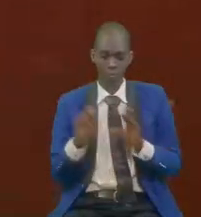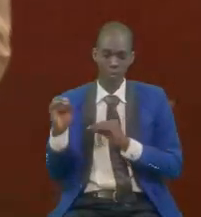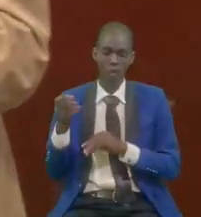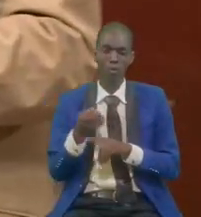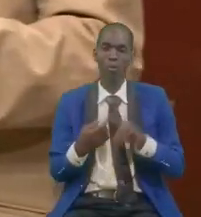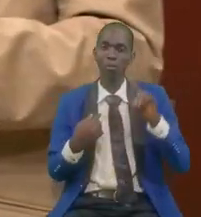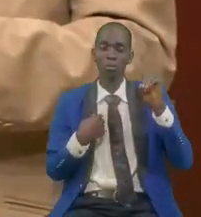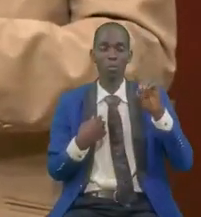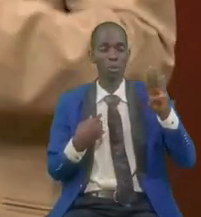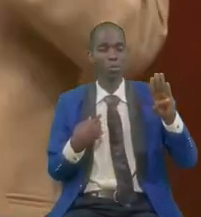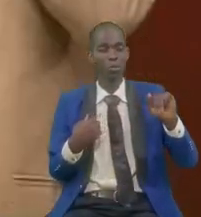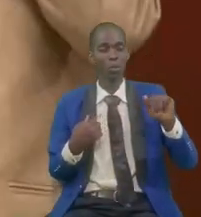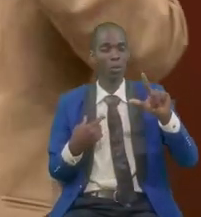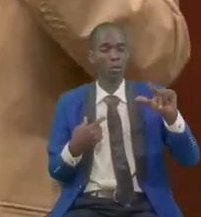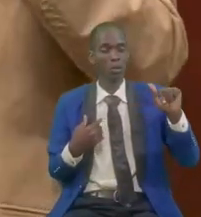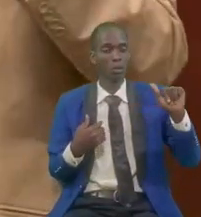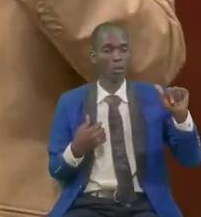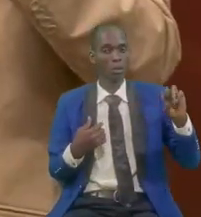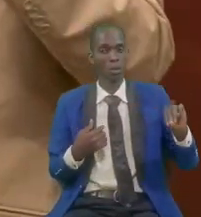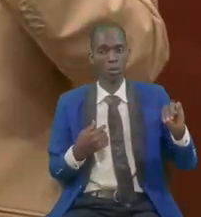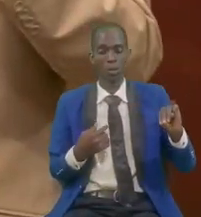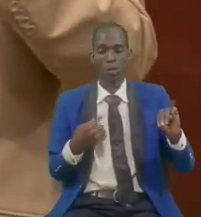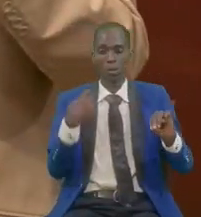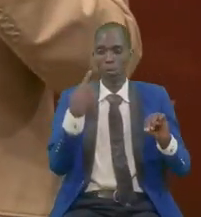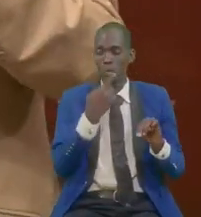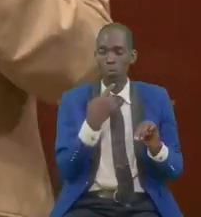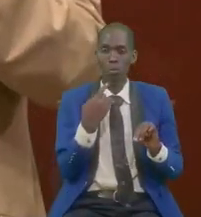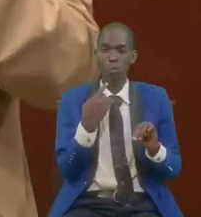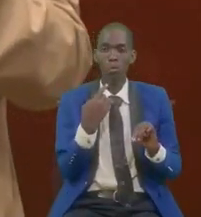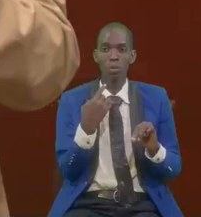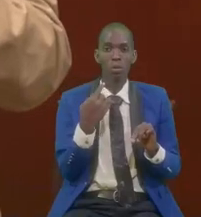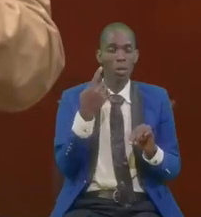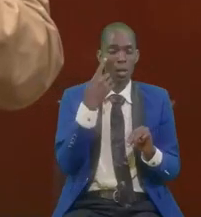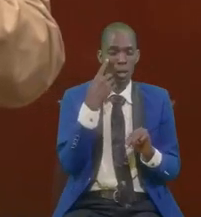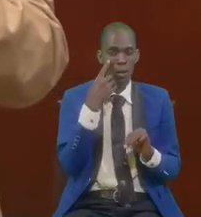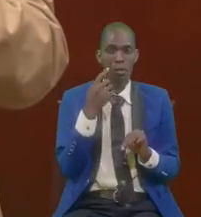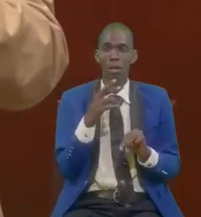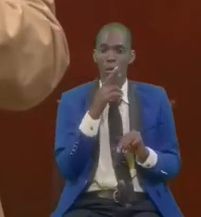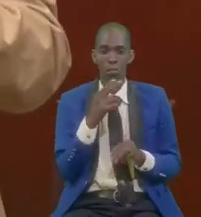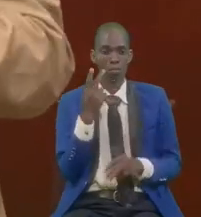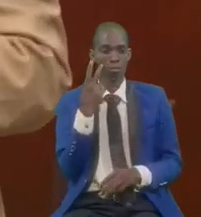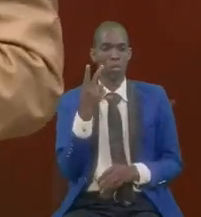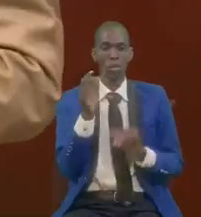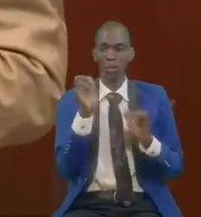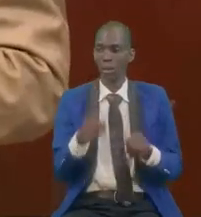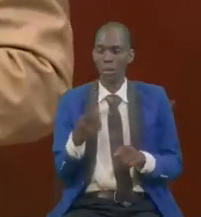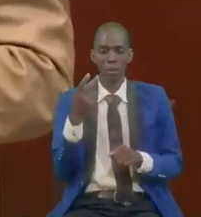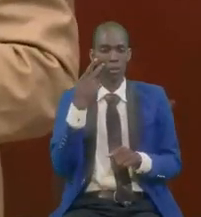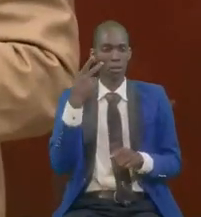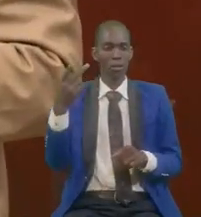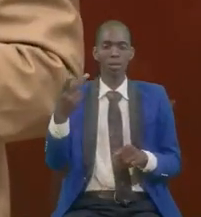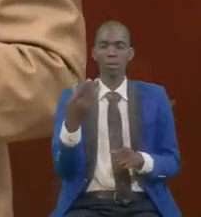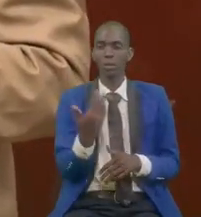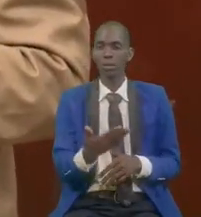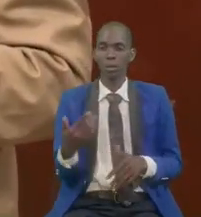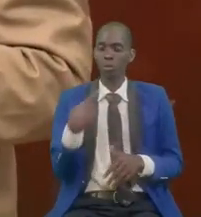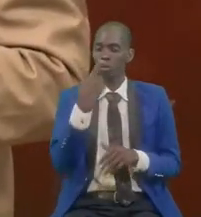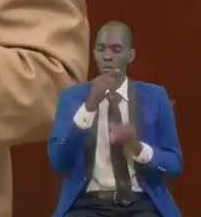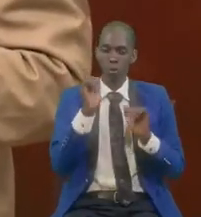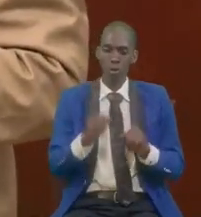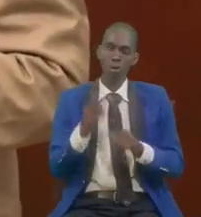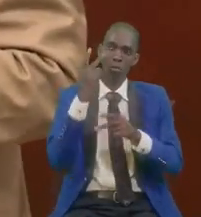Retirez-vous de moi. Balaam, dont les yeux ouverts, qui peut voir dans l'esprit